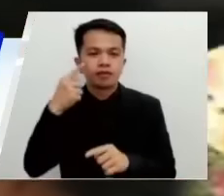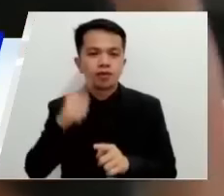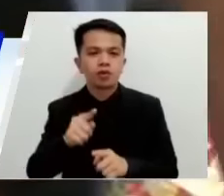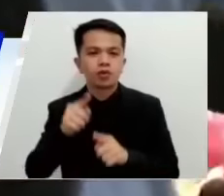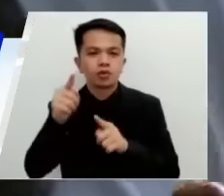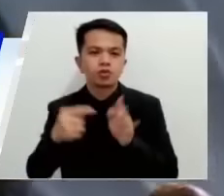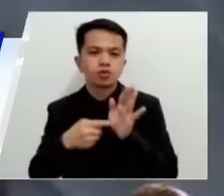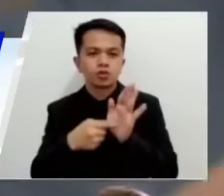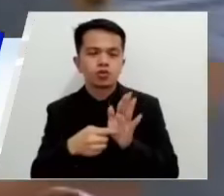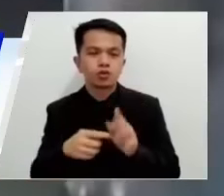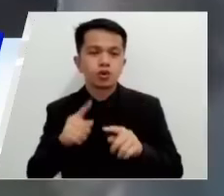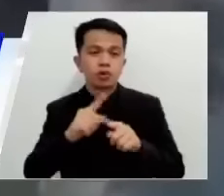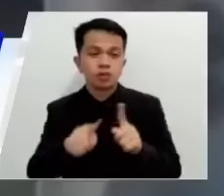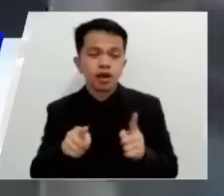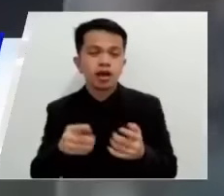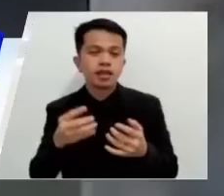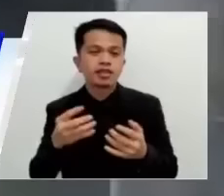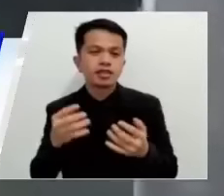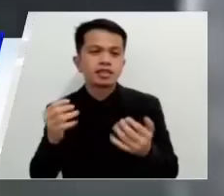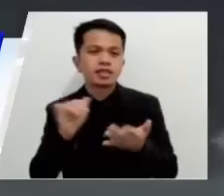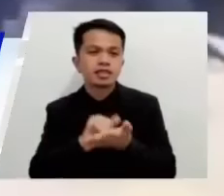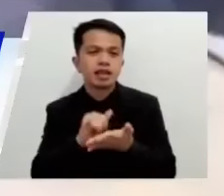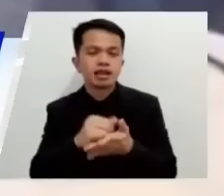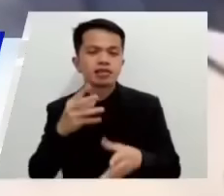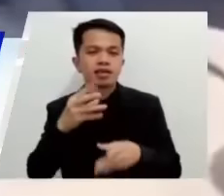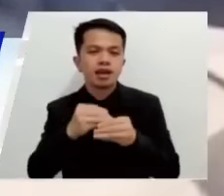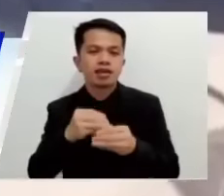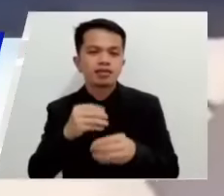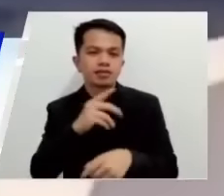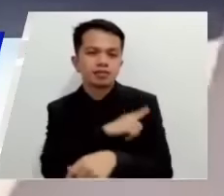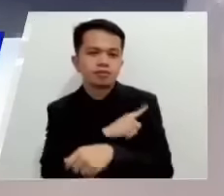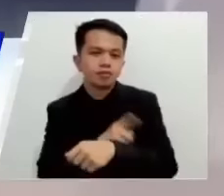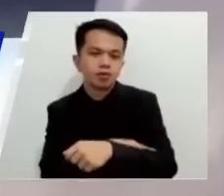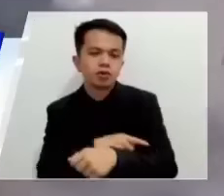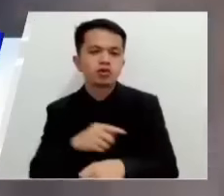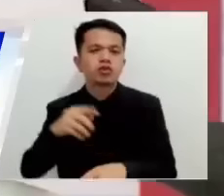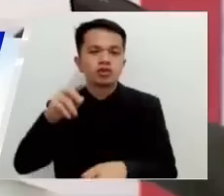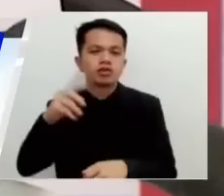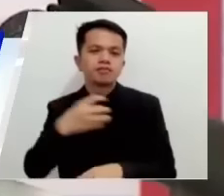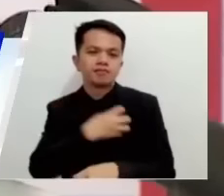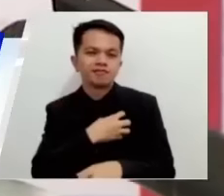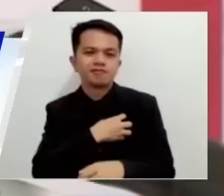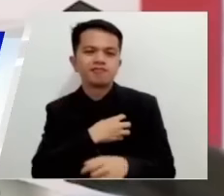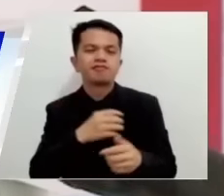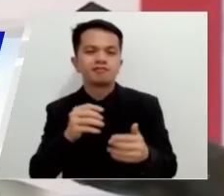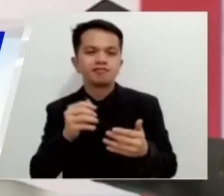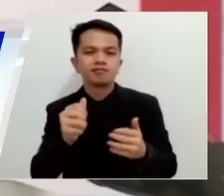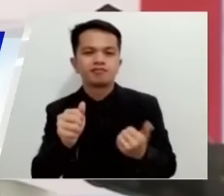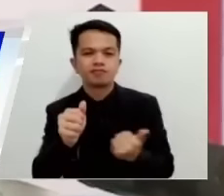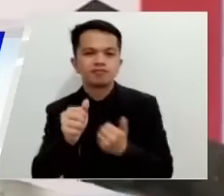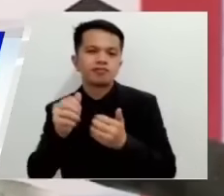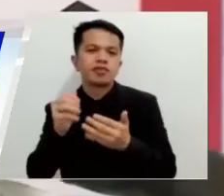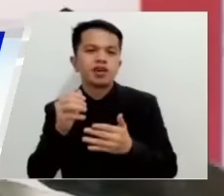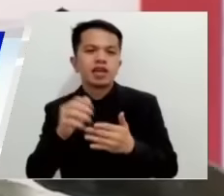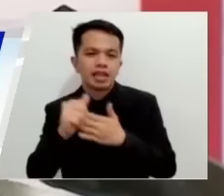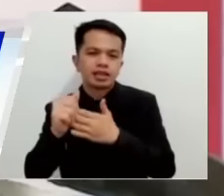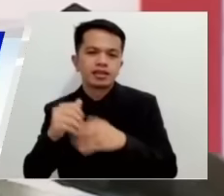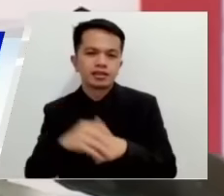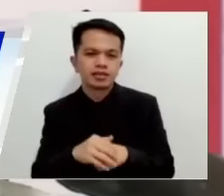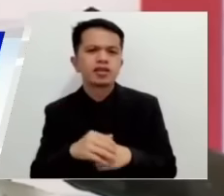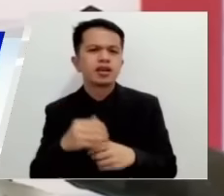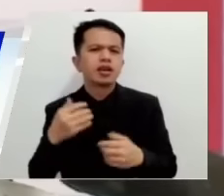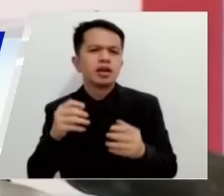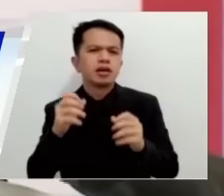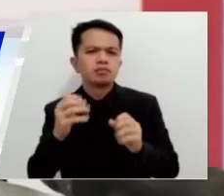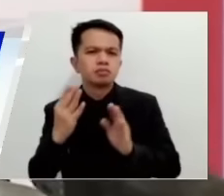Pero pandagdag puwersa lang daw ang AFP at PNP pa rin ang nanguna sa operasyon. Sana may presence ng AFP dahil wala daw siyang